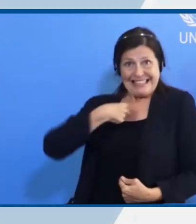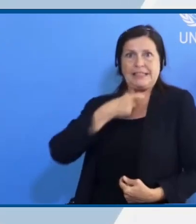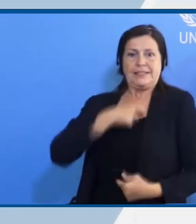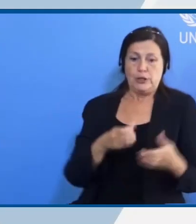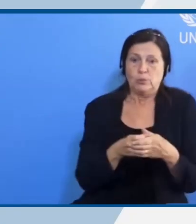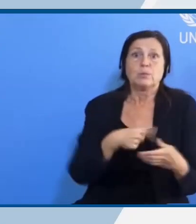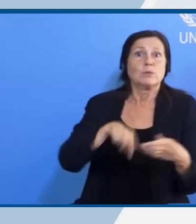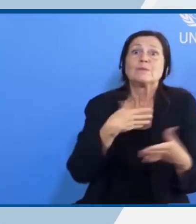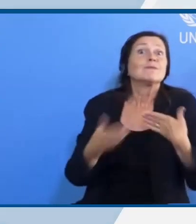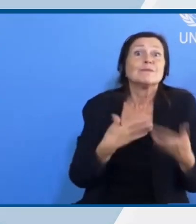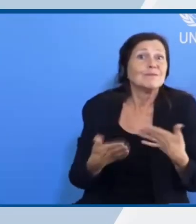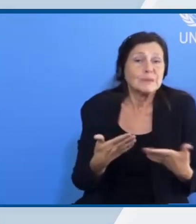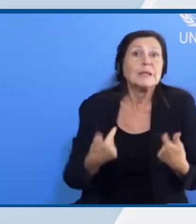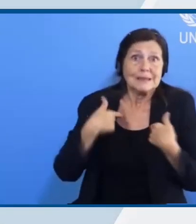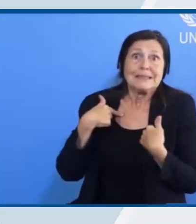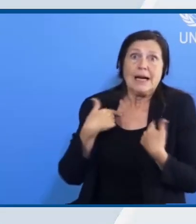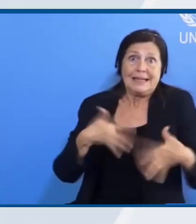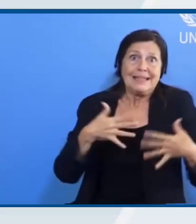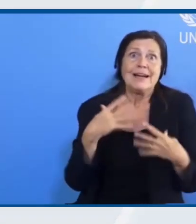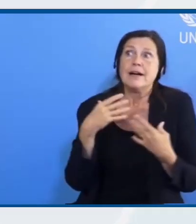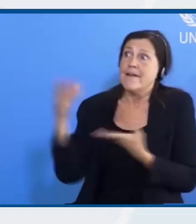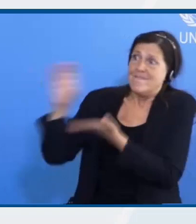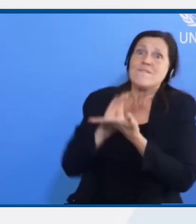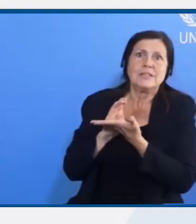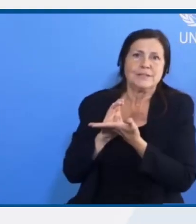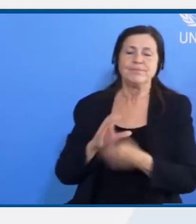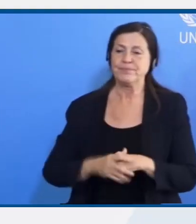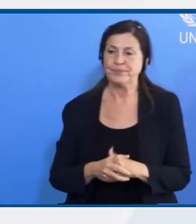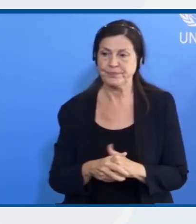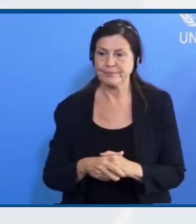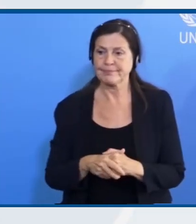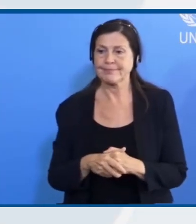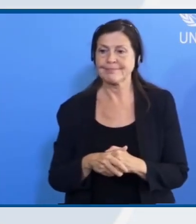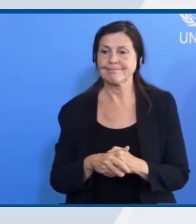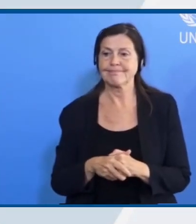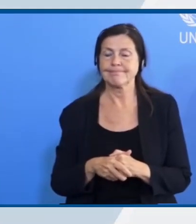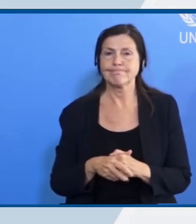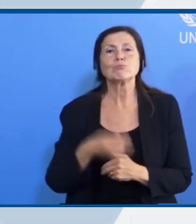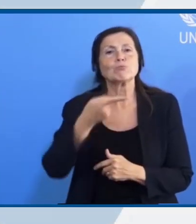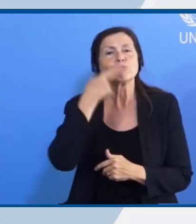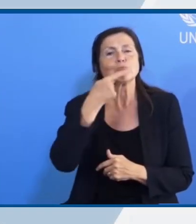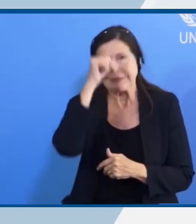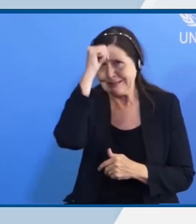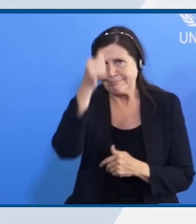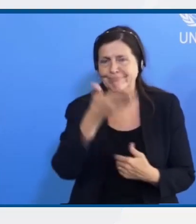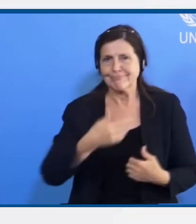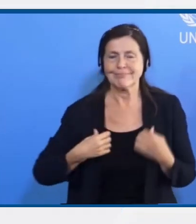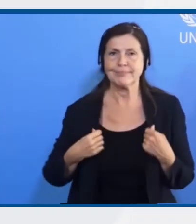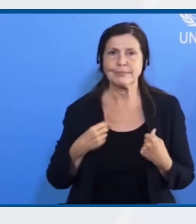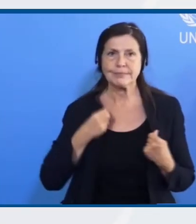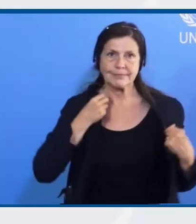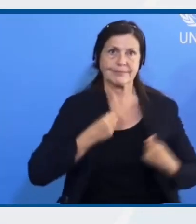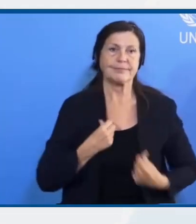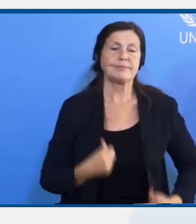आम्ही पण म्हणजे वेगळ्या ह्याच्यासाठी पण देऊ शकतात की प्रोड्युसर कंपनी आहे, परत फेडरेशन आहेत, बचत गट आहेत किंवा